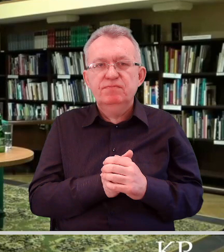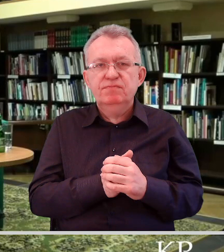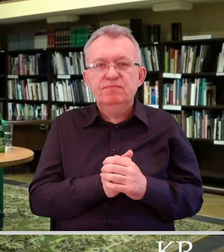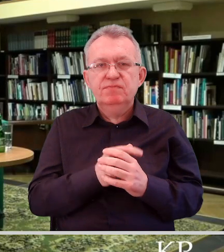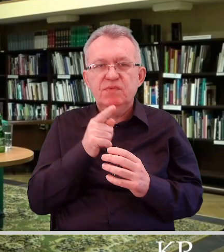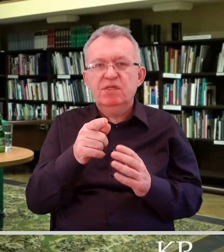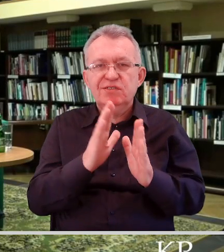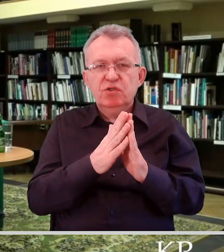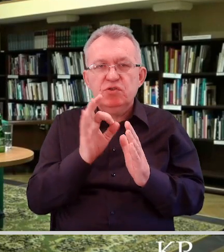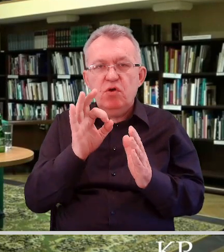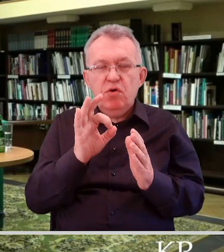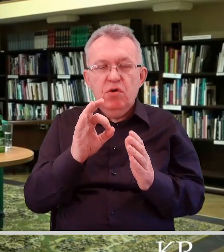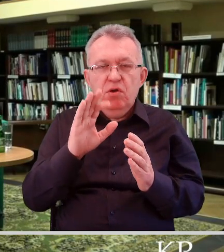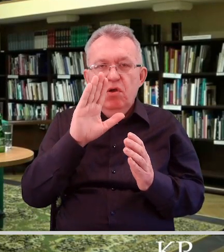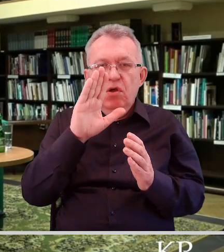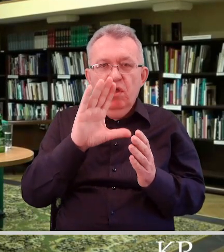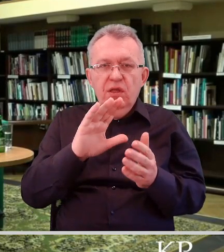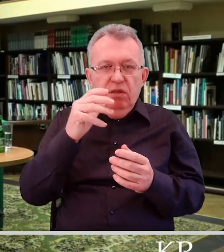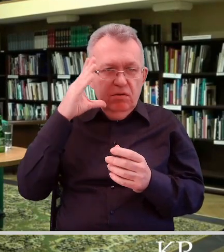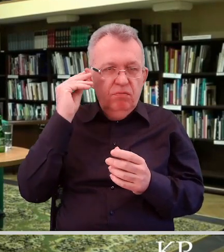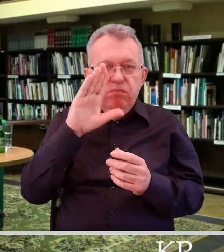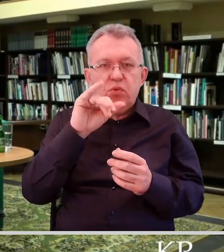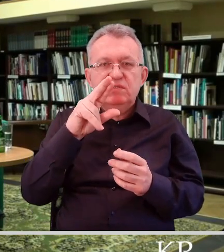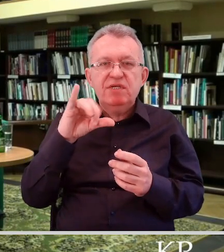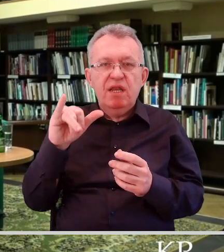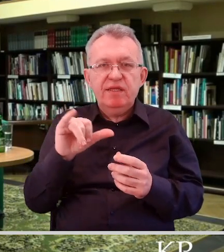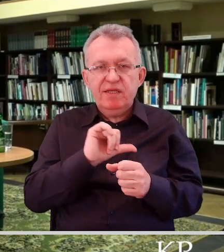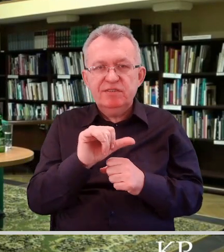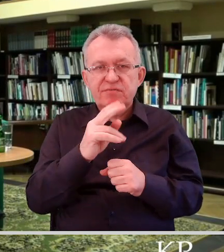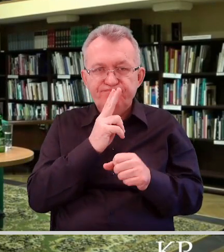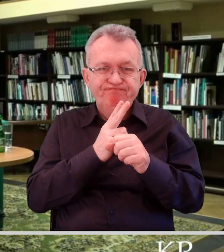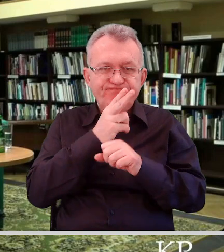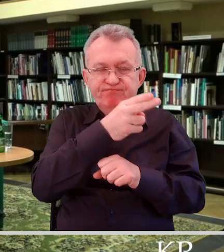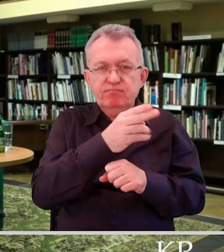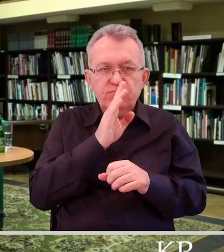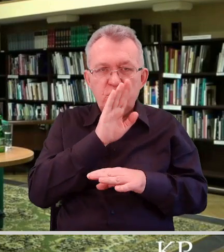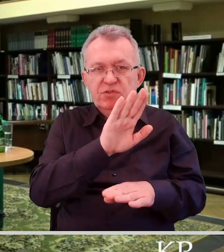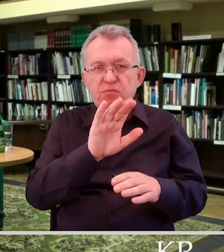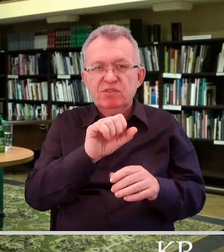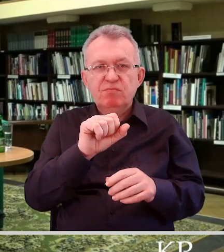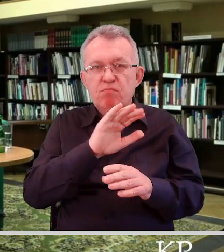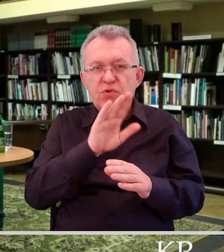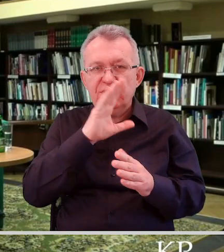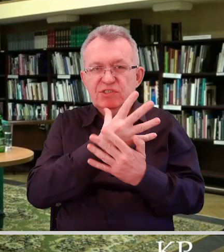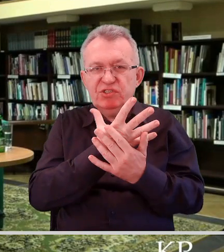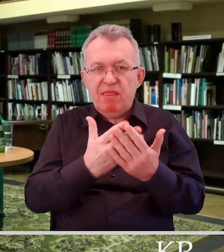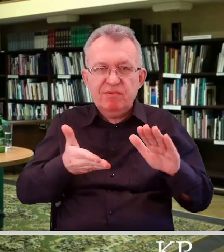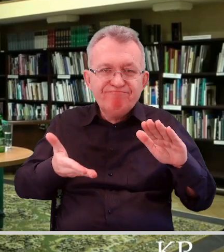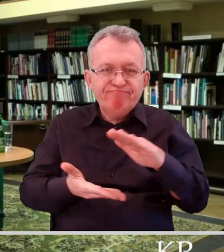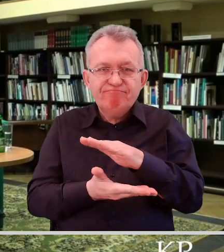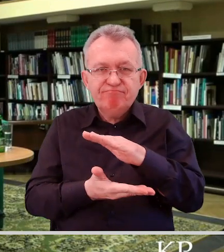Ta książka o Brukseli jest takim jakby wejściem chyba pod ziemię miasta, dlatego